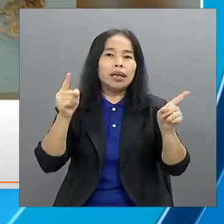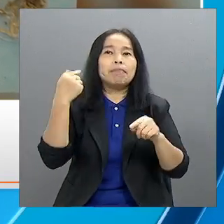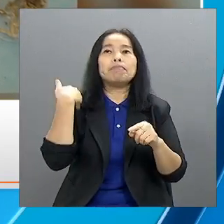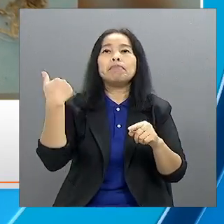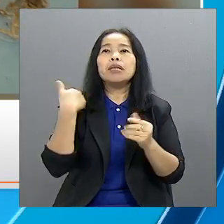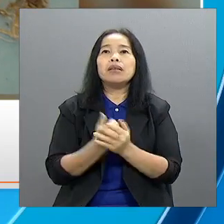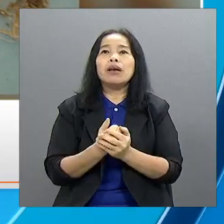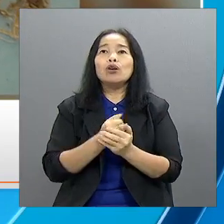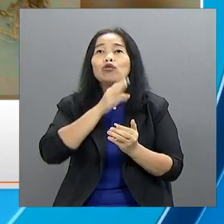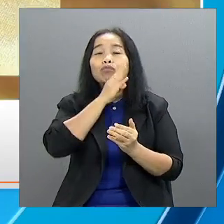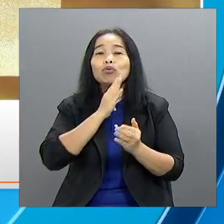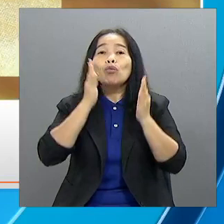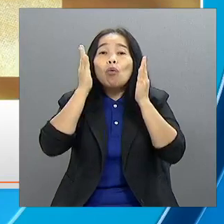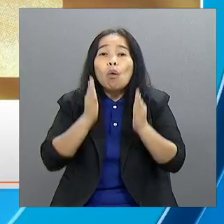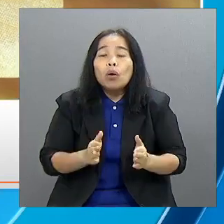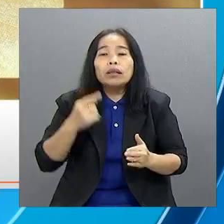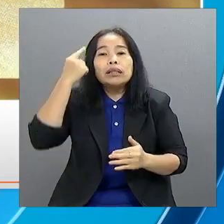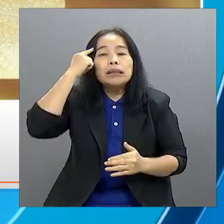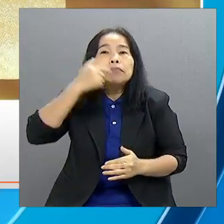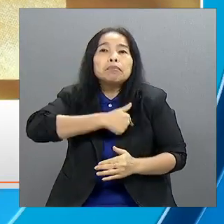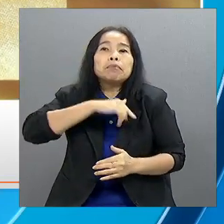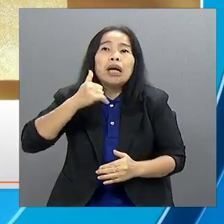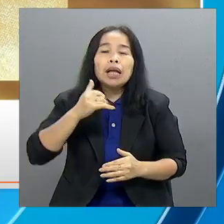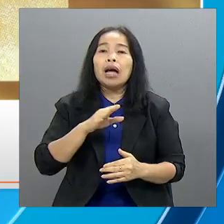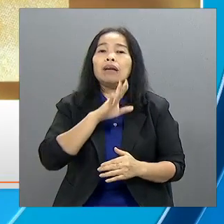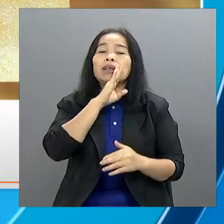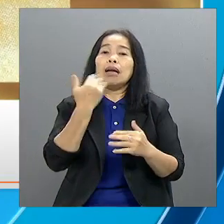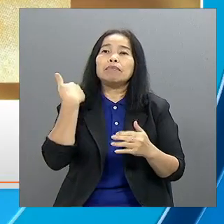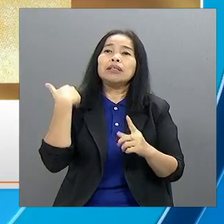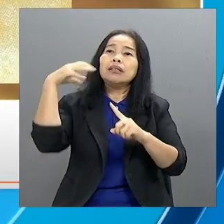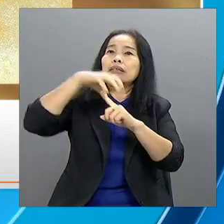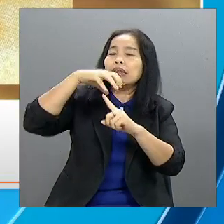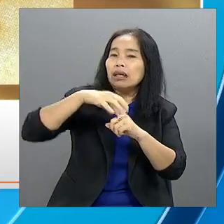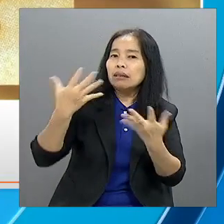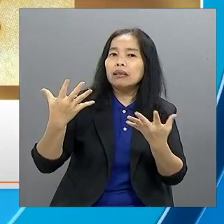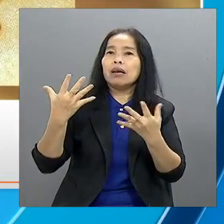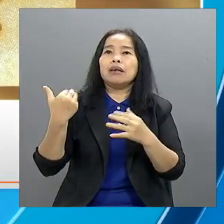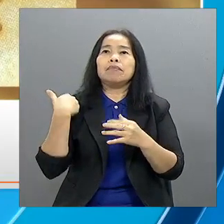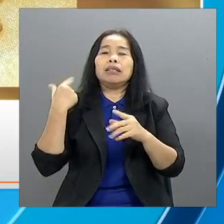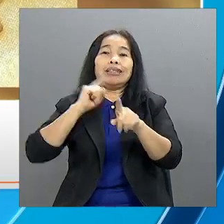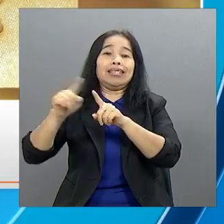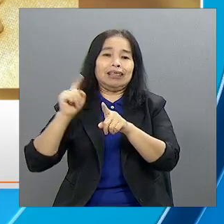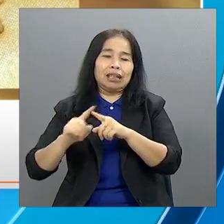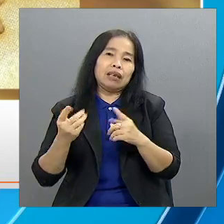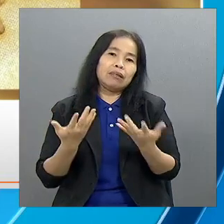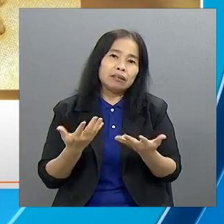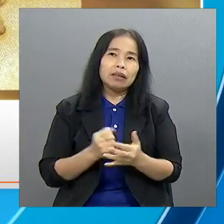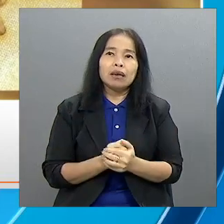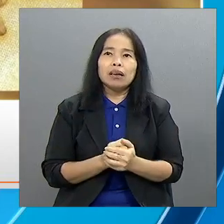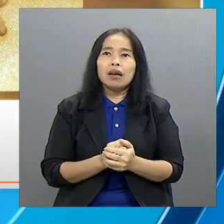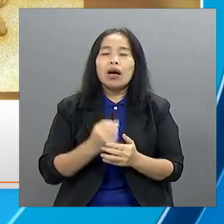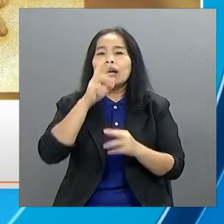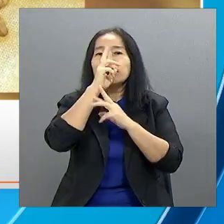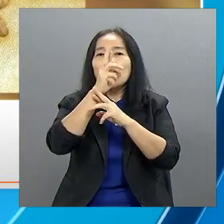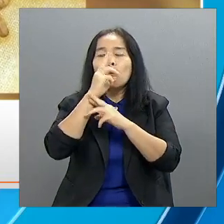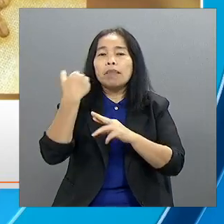บบ่อยจริงๆคือเห็ดพิษฤดูกาลอย่างเงี้ยหน้าฝนเนี่ยเห็ดงอกเห็ดอะไรพวกนี้นะฮะถ้ามันมีเห็ดพิษเห็ดละโงกโดยเฉพาะ